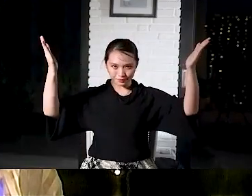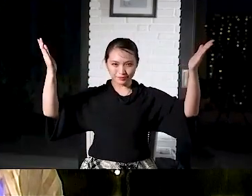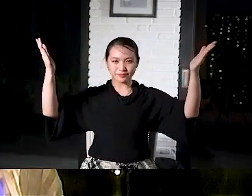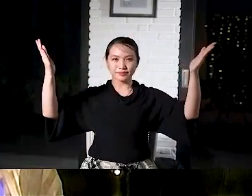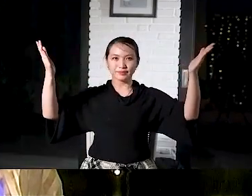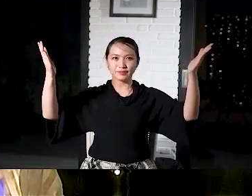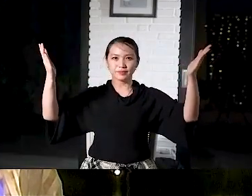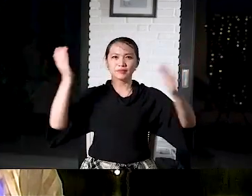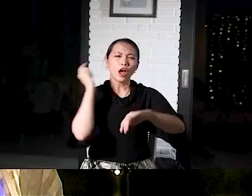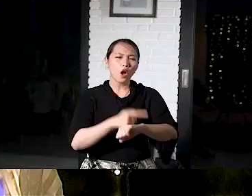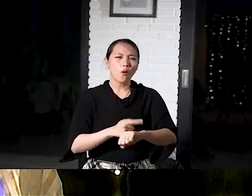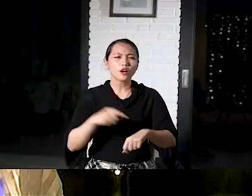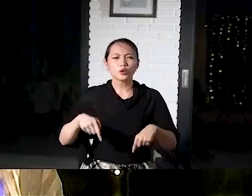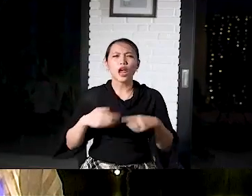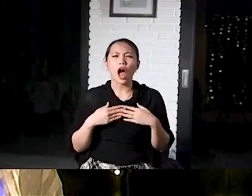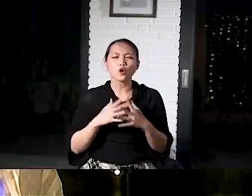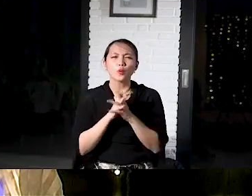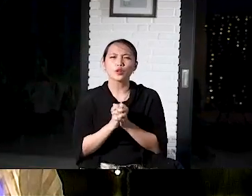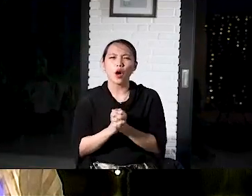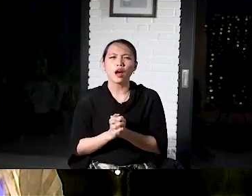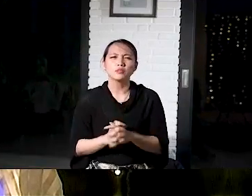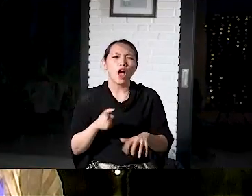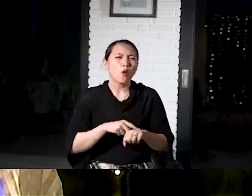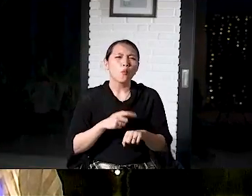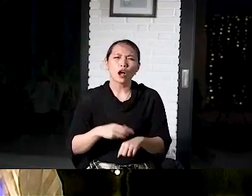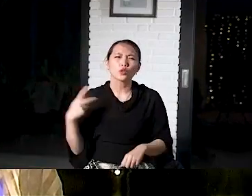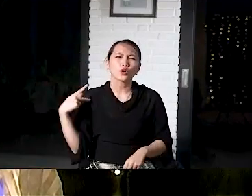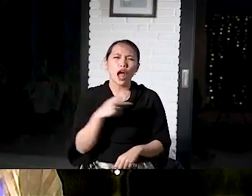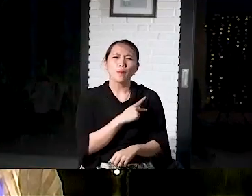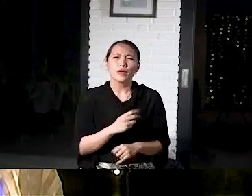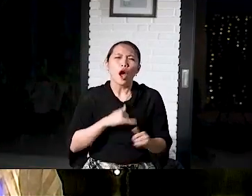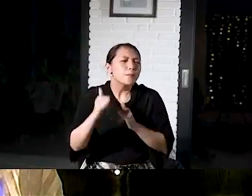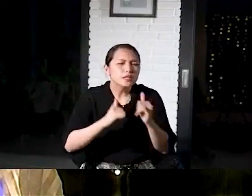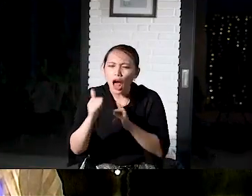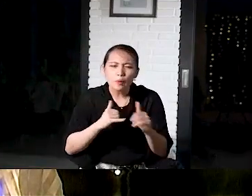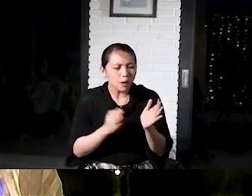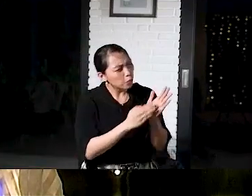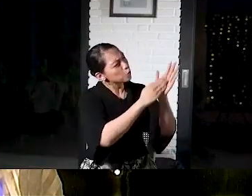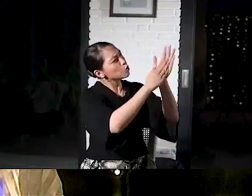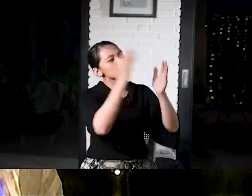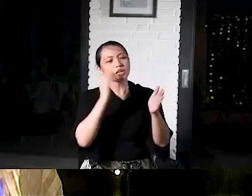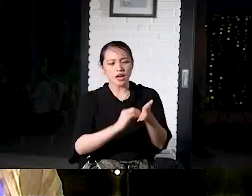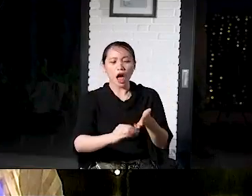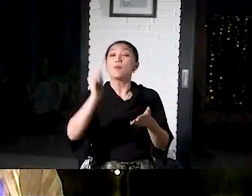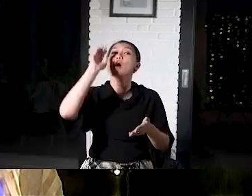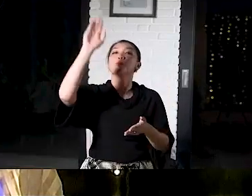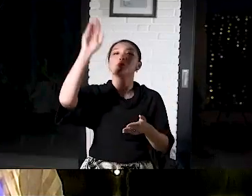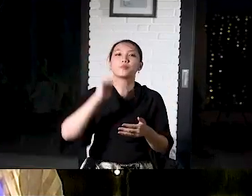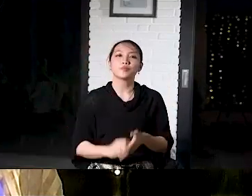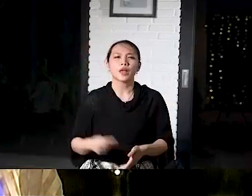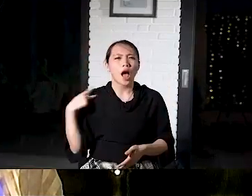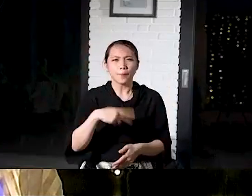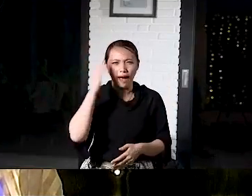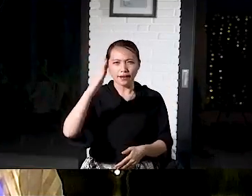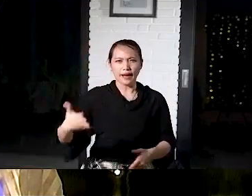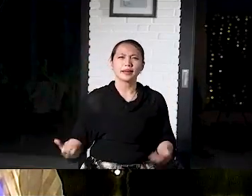Saat ini hamba berdoa. Saat kami bersama-sama memuji dan meninggikan namamu. Kami akan dipakai